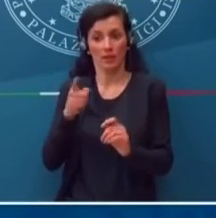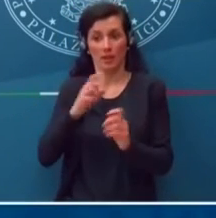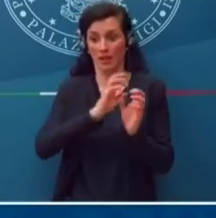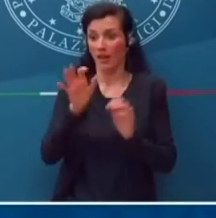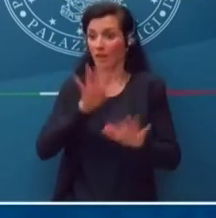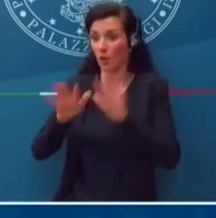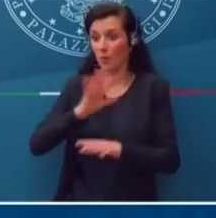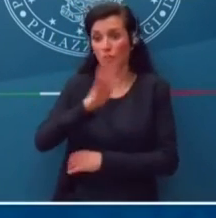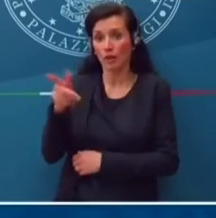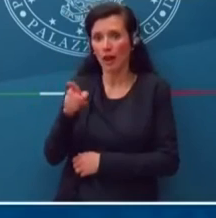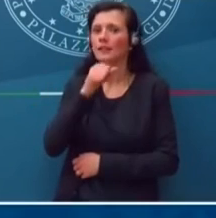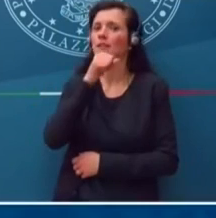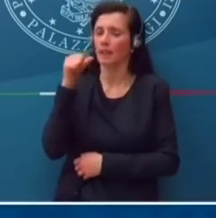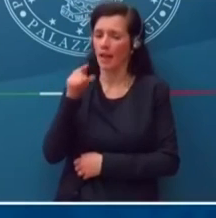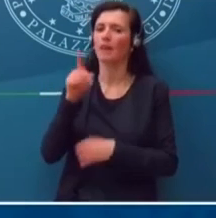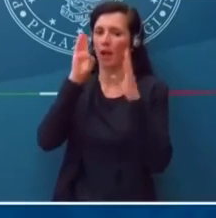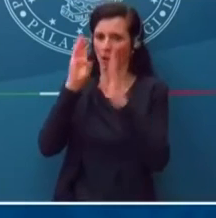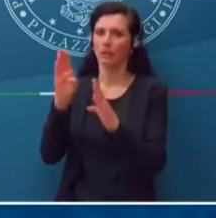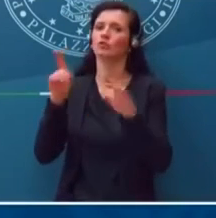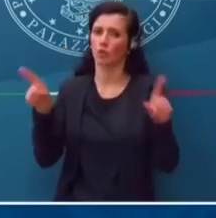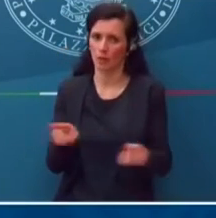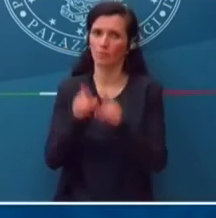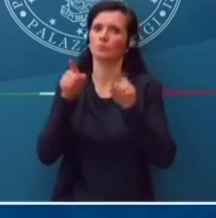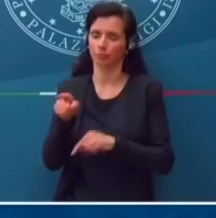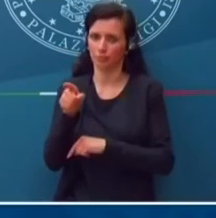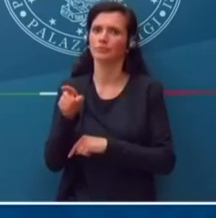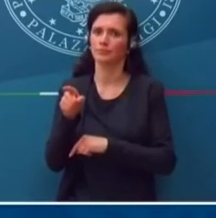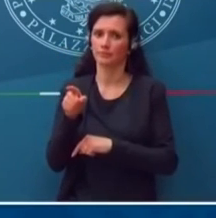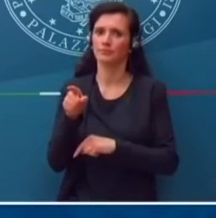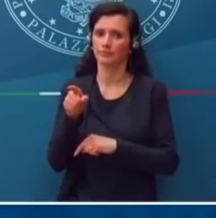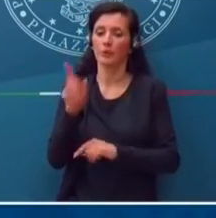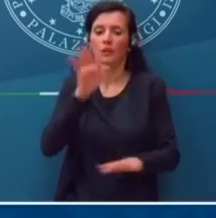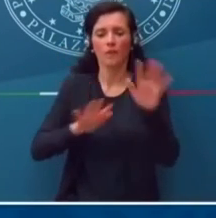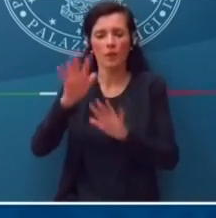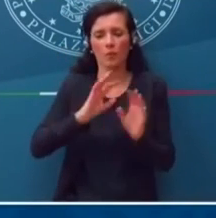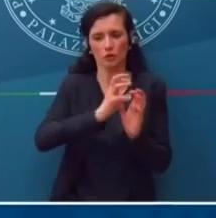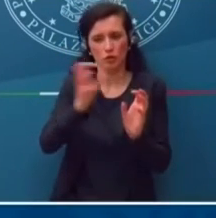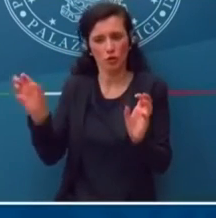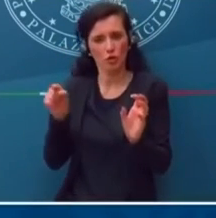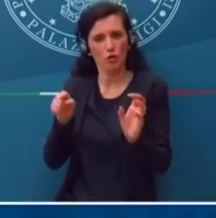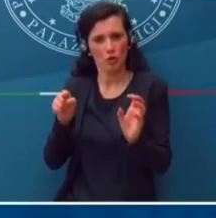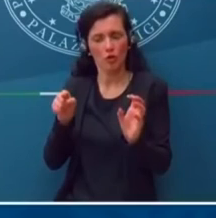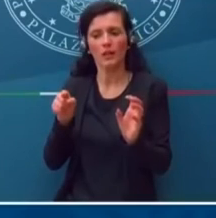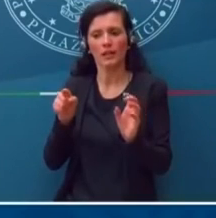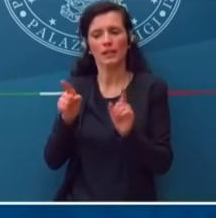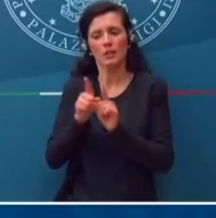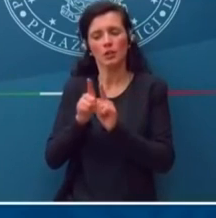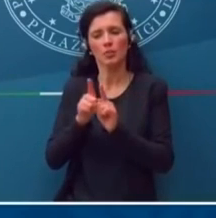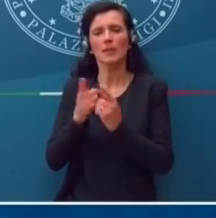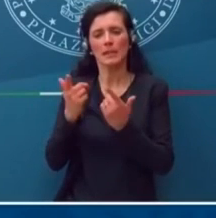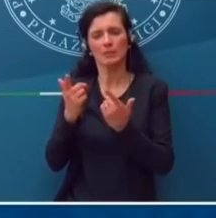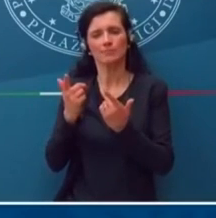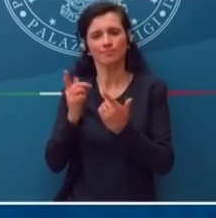altrettanta attenzione e altrettante accurata valutazione.